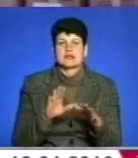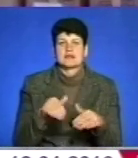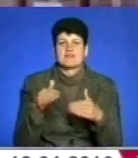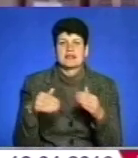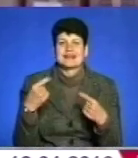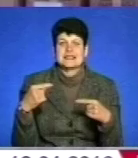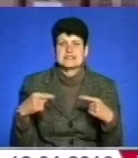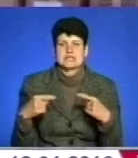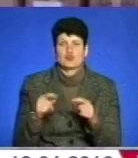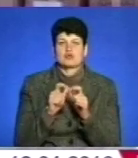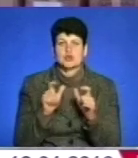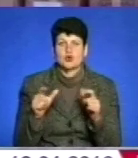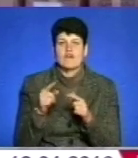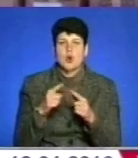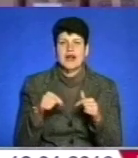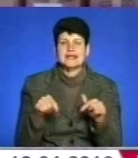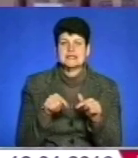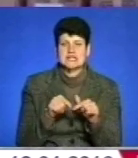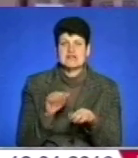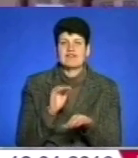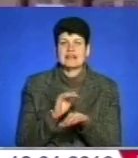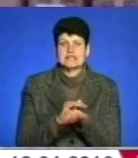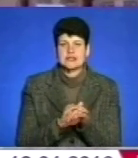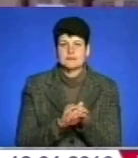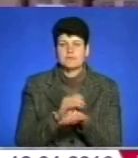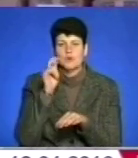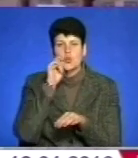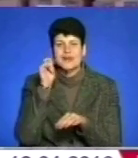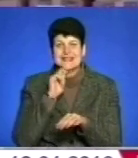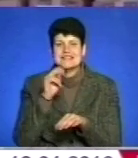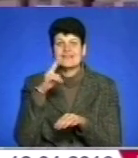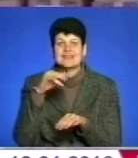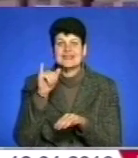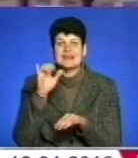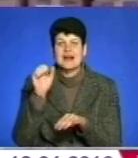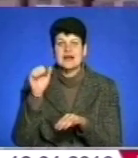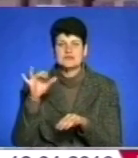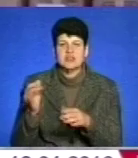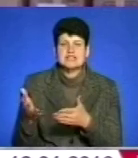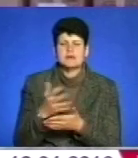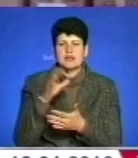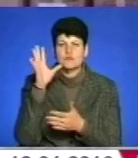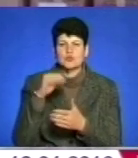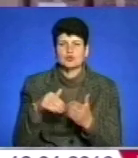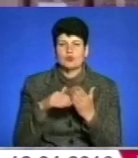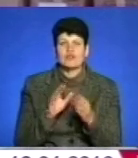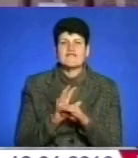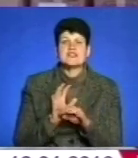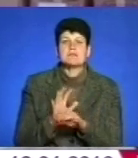установи і організації. От, і фактично українці в діаспорі зібрали цю всю допомогу, вони її